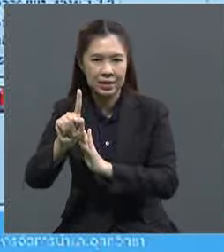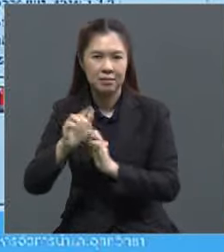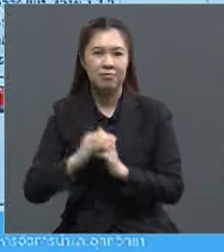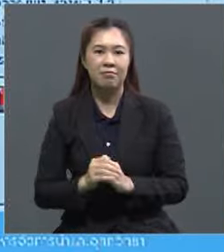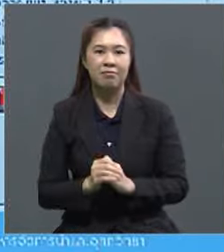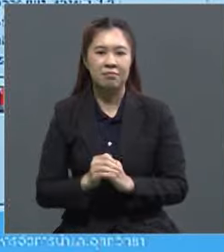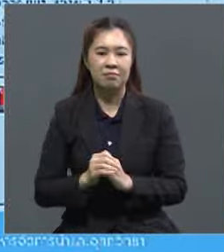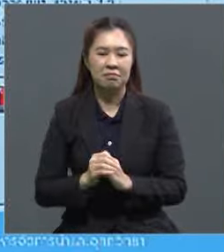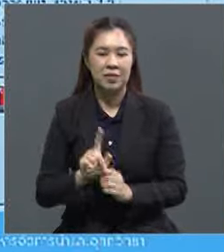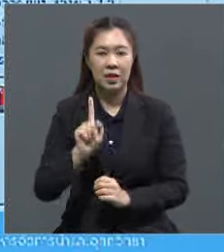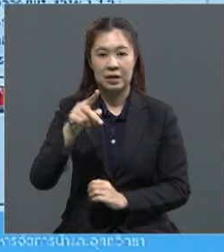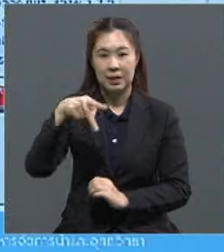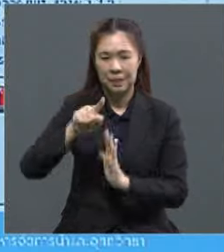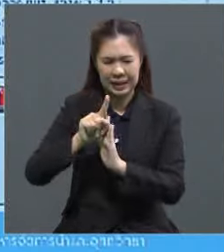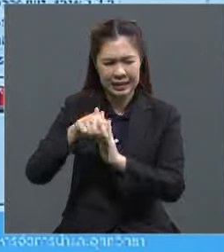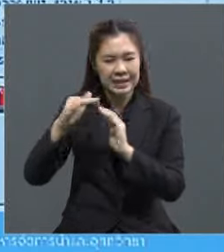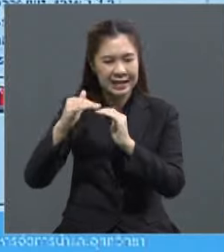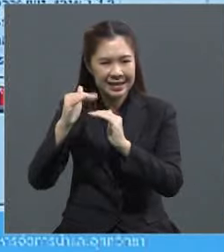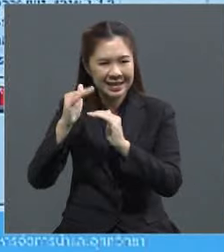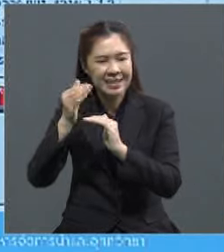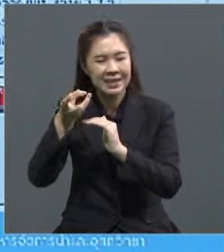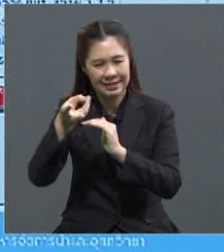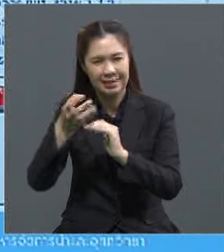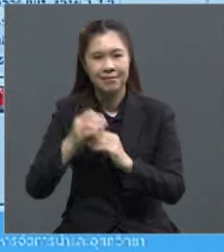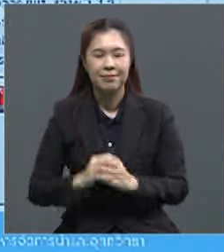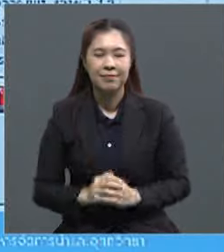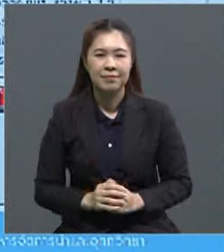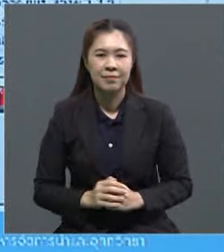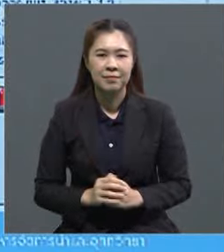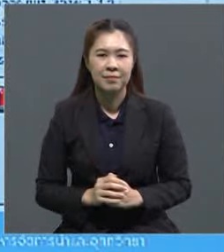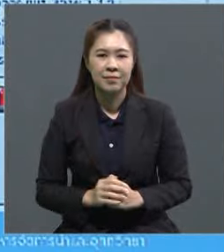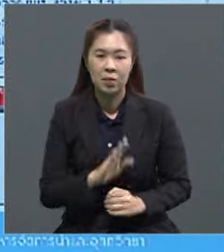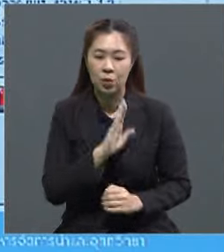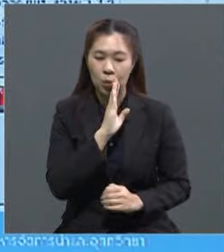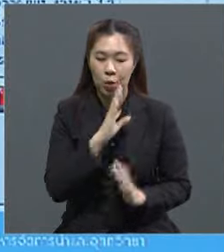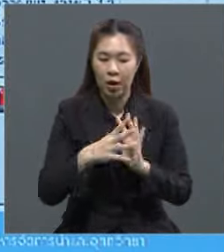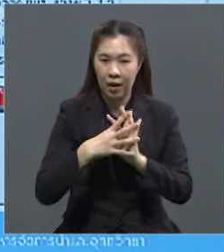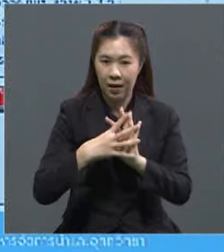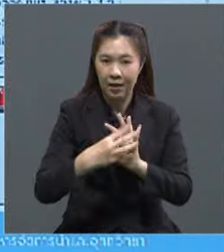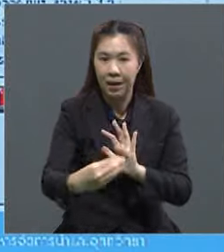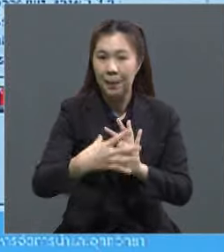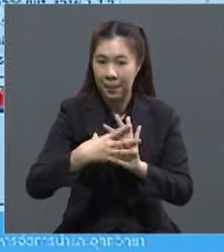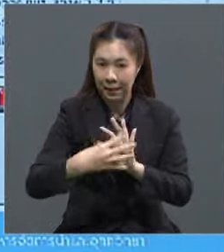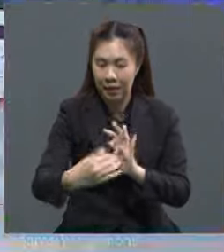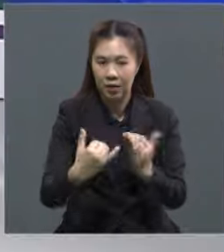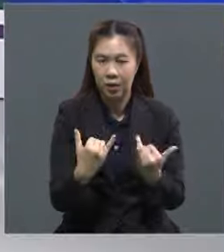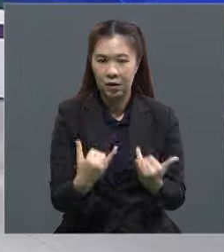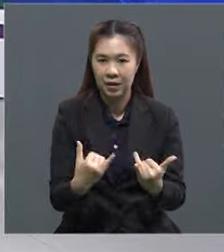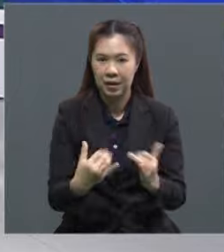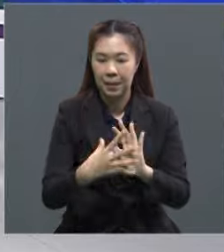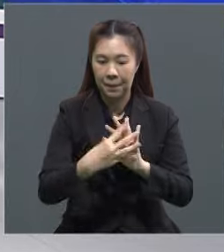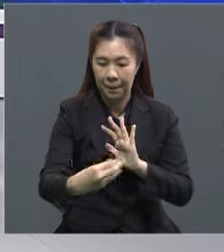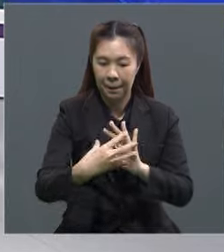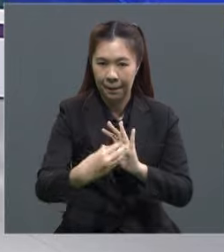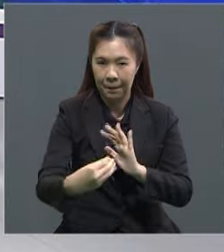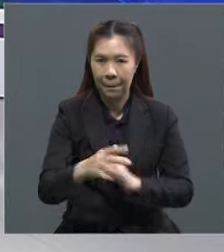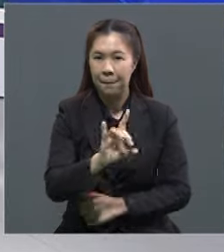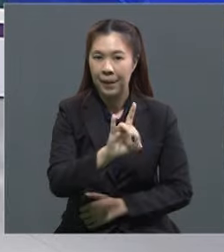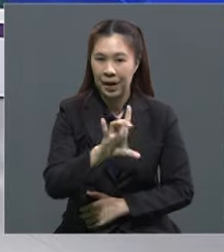ลูกบาทเมตรต่อวินาทีเศษๆเพราะฉะนั้นถ้าระบายอยู่ที่อ่ามารคณปัจจุบันนี้เนี่ยระบายอยู่ที่ประมาณ